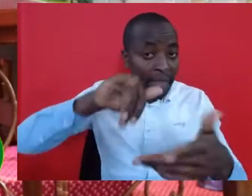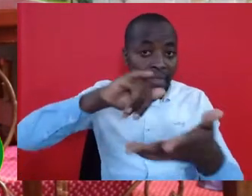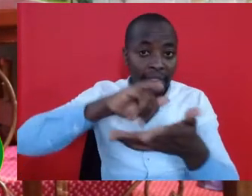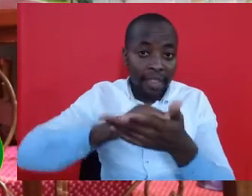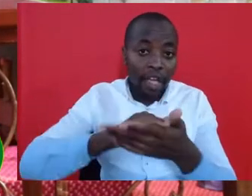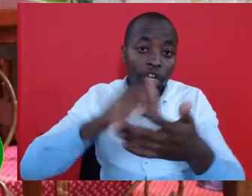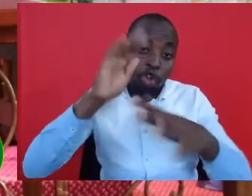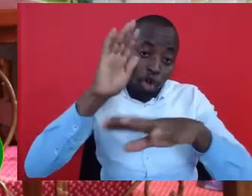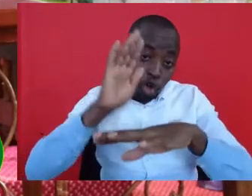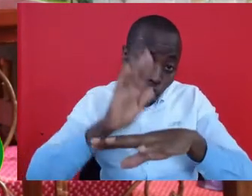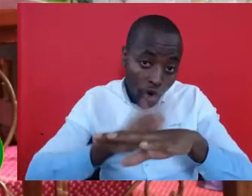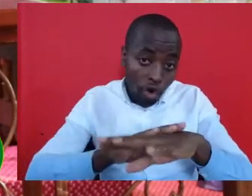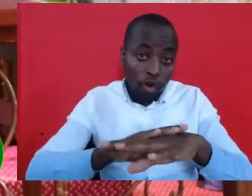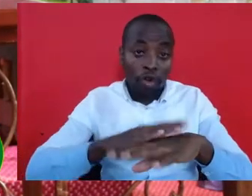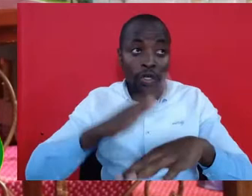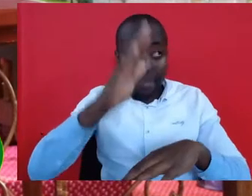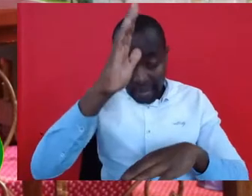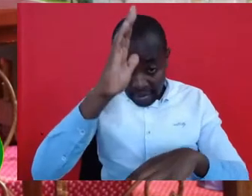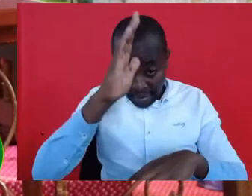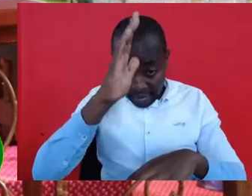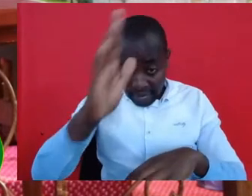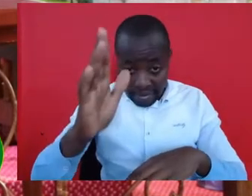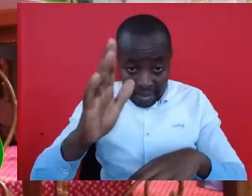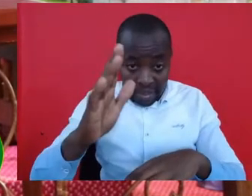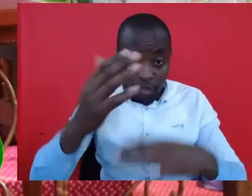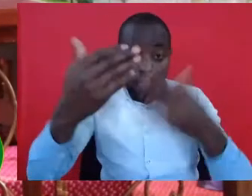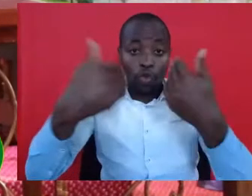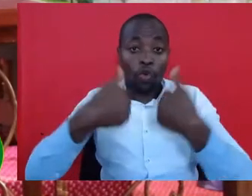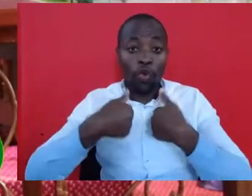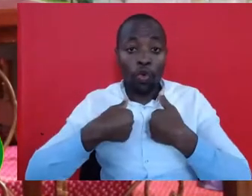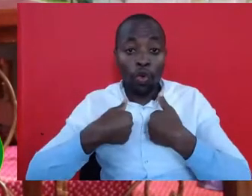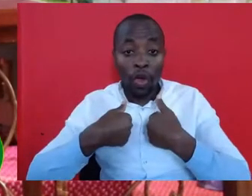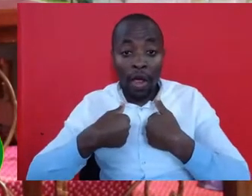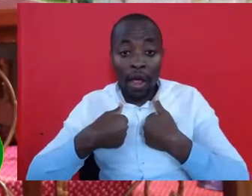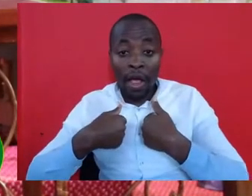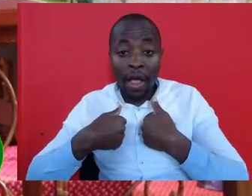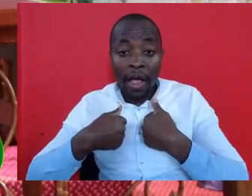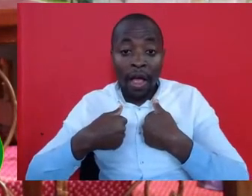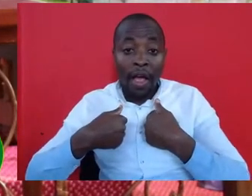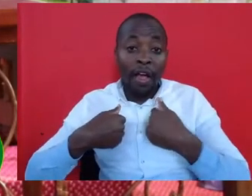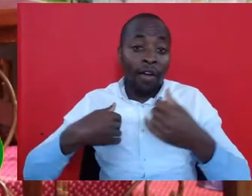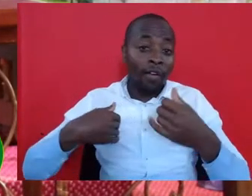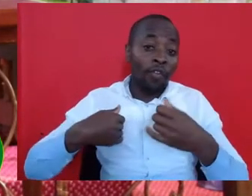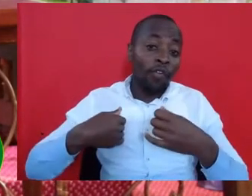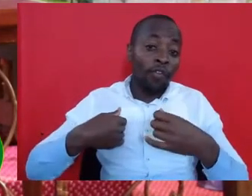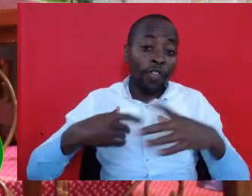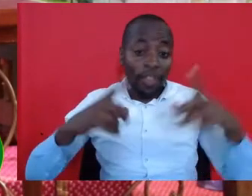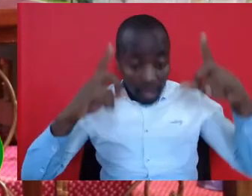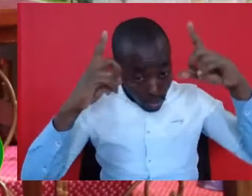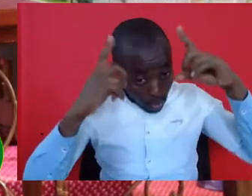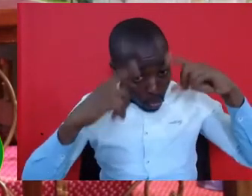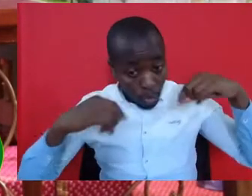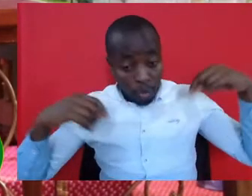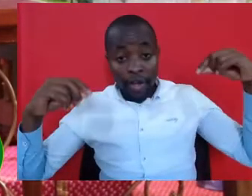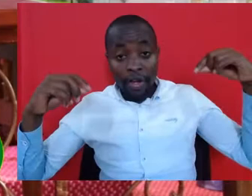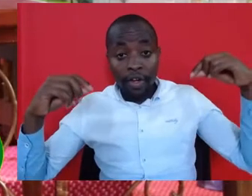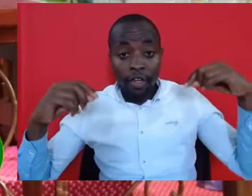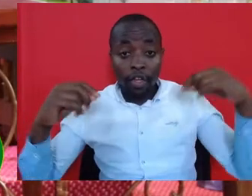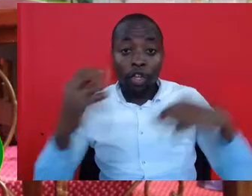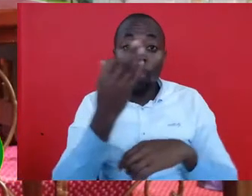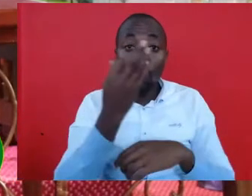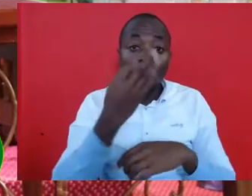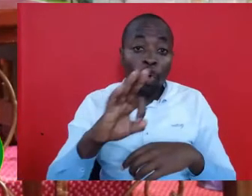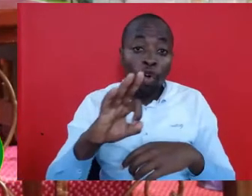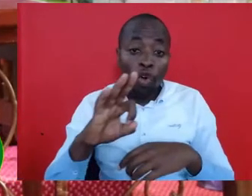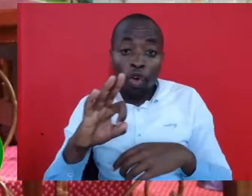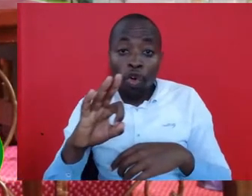tutakuwa na pre-wedding ya Mwalimu Mwega ambaye ni mmoja wa wale ambao watakuwa wakichukua